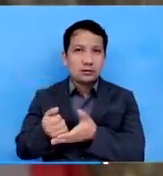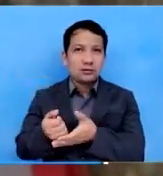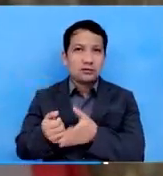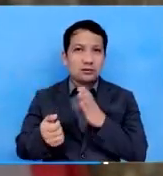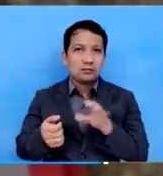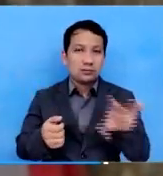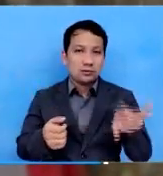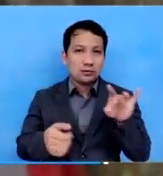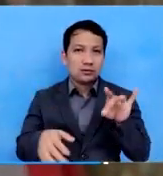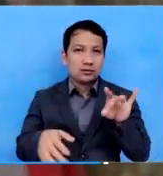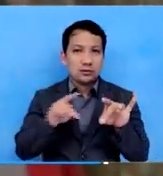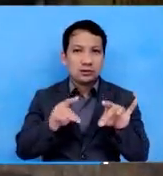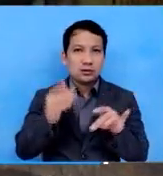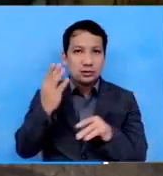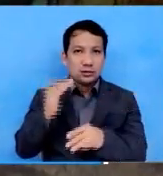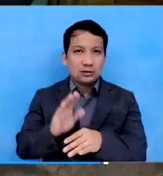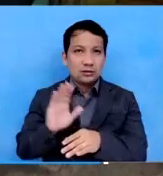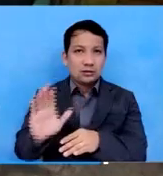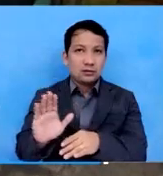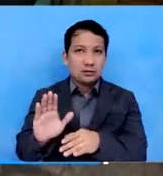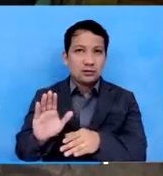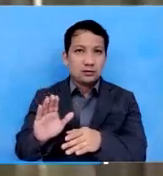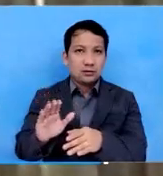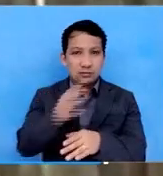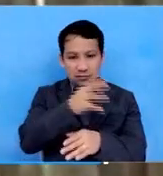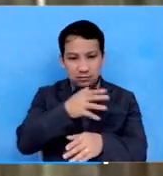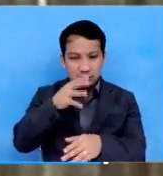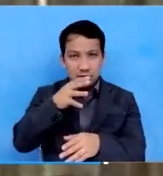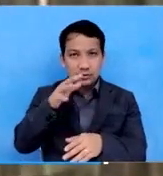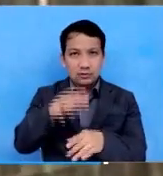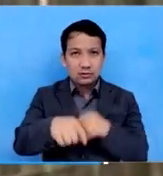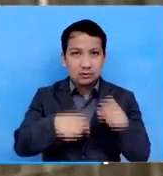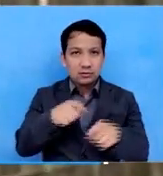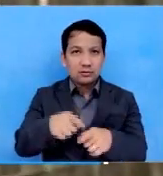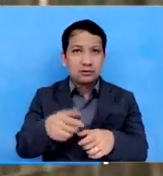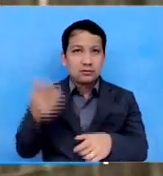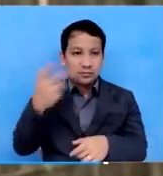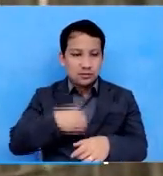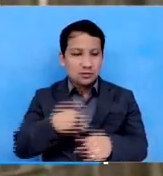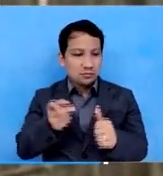pipiliin pa rin daw ni Kuya Dennis ang pagsasaka. Ay, nambiroon po ang magsaka.